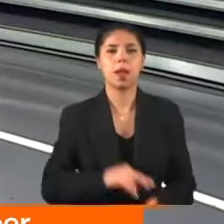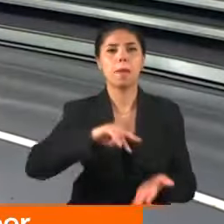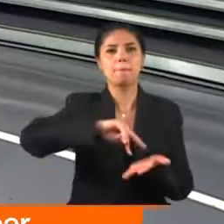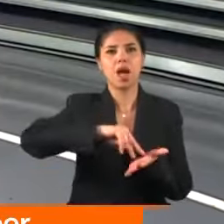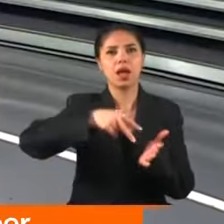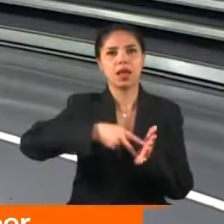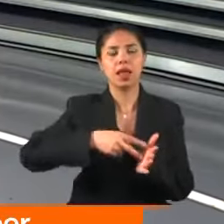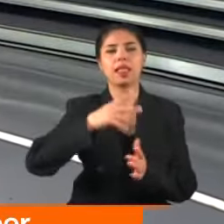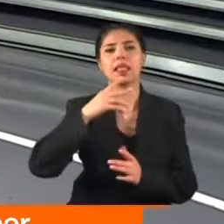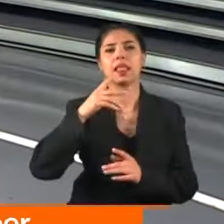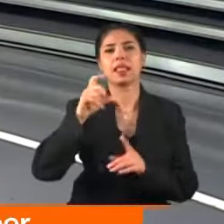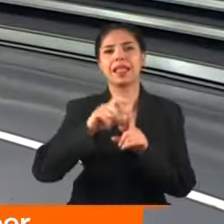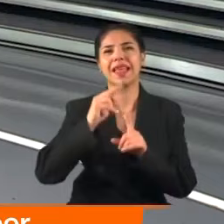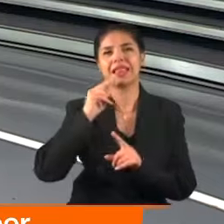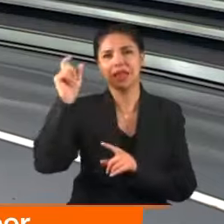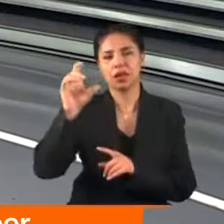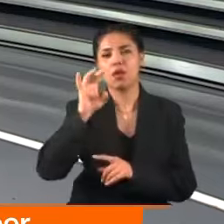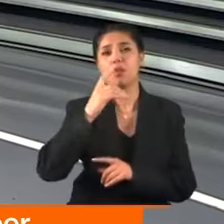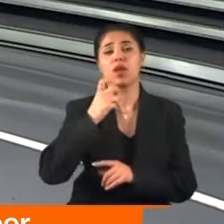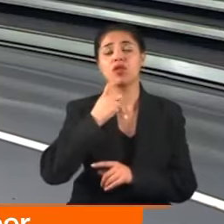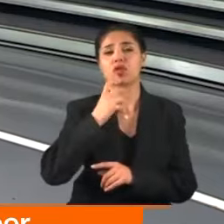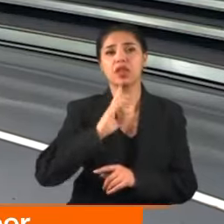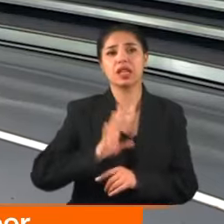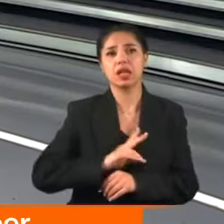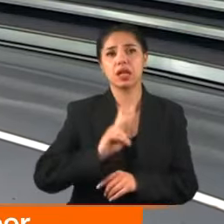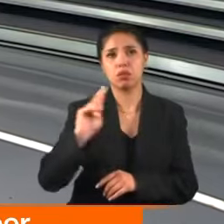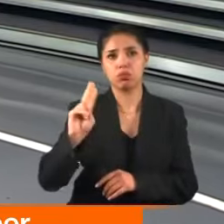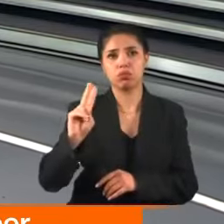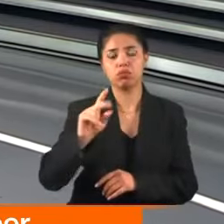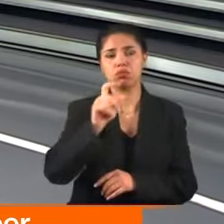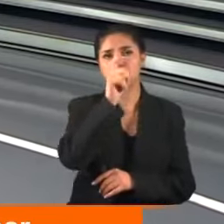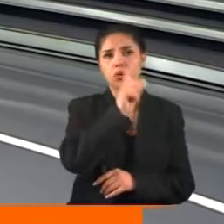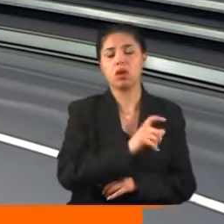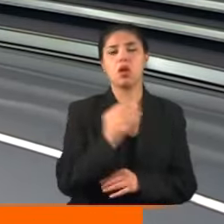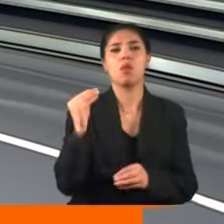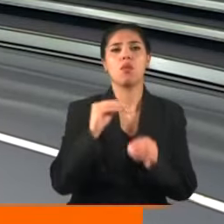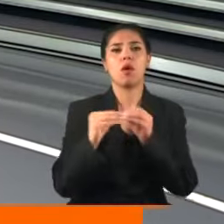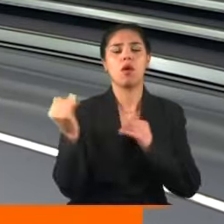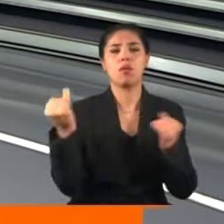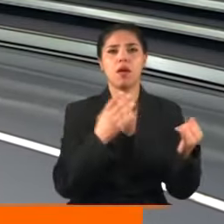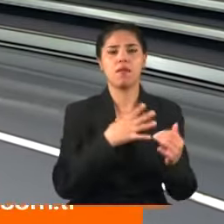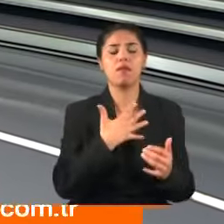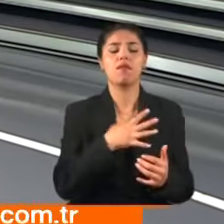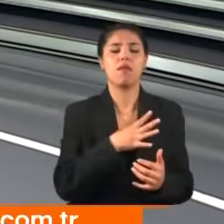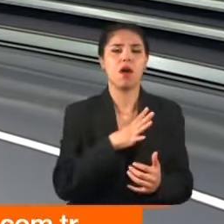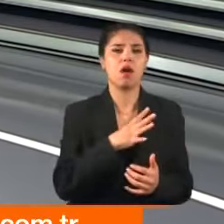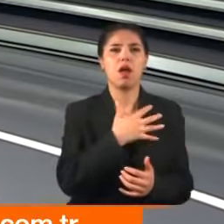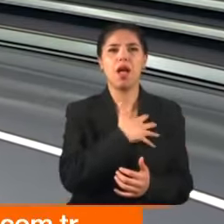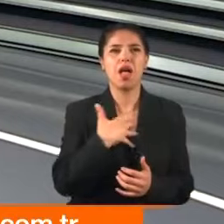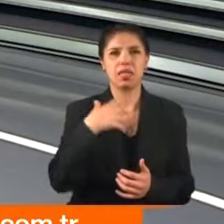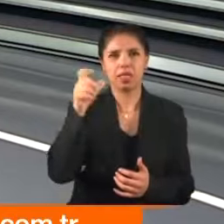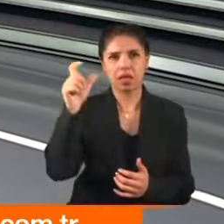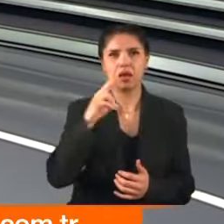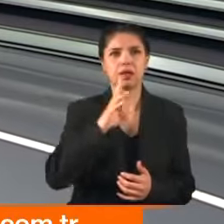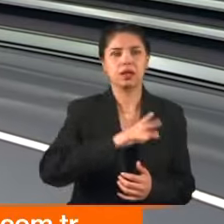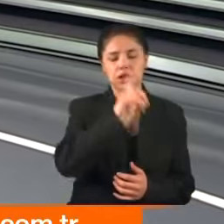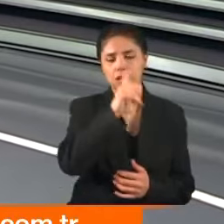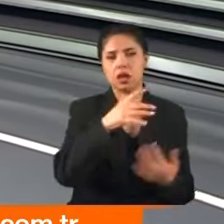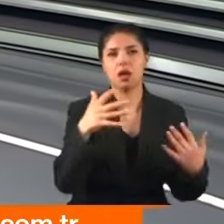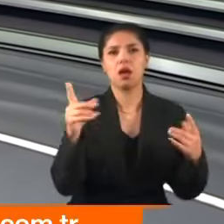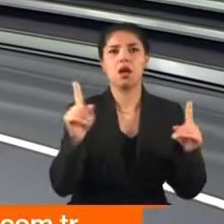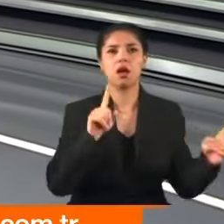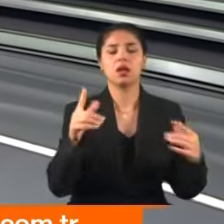Manken Deniz Akkaya, 15 yaşındaki kızıyla yaşadığı gerilimle gündemde. İddiaya göre anne kız arasında gece saatlerinde bir tartışma